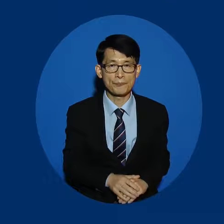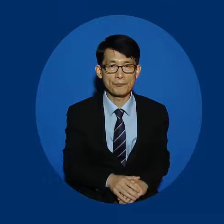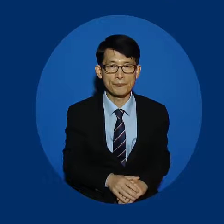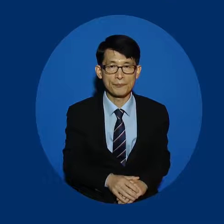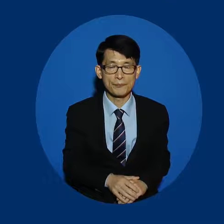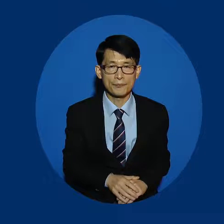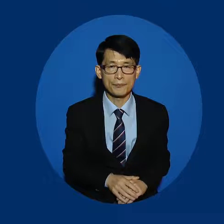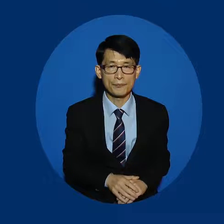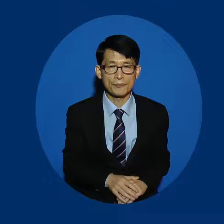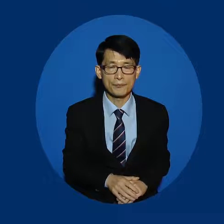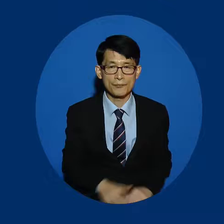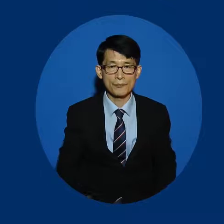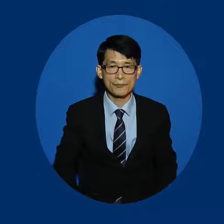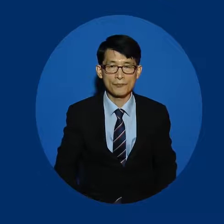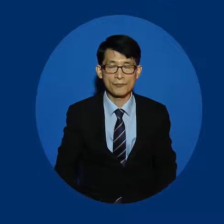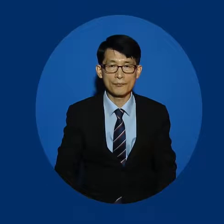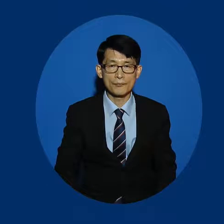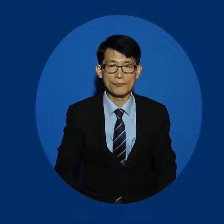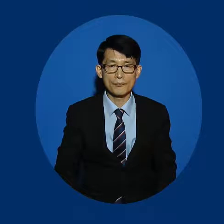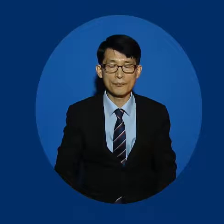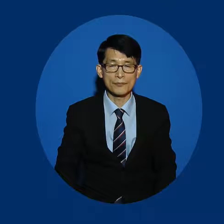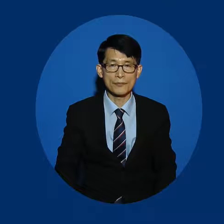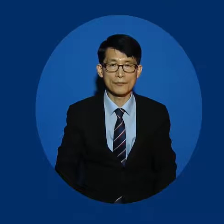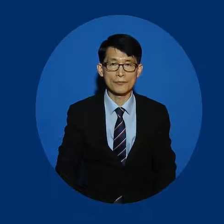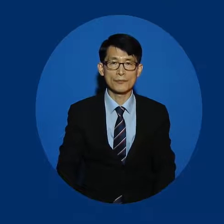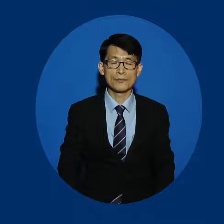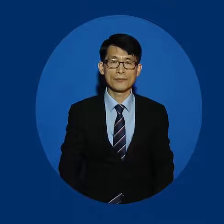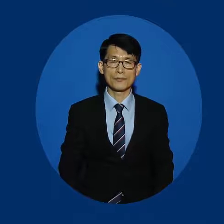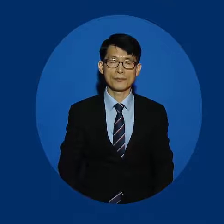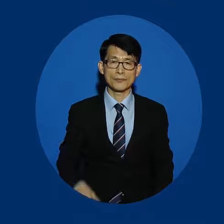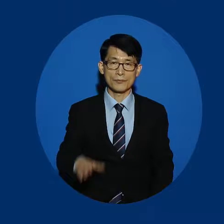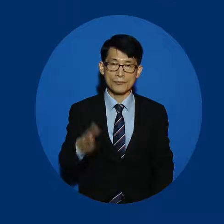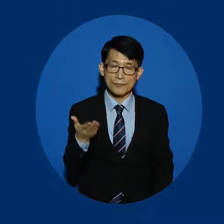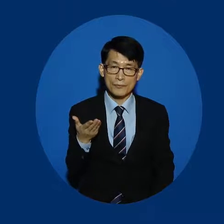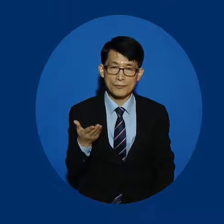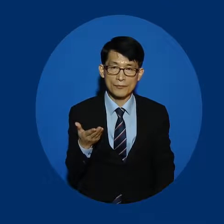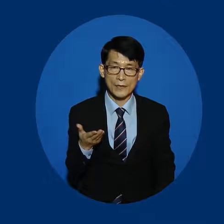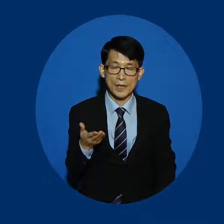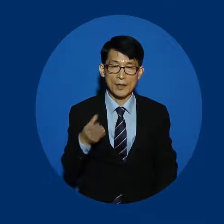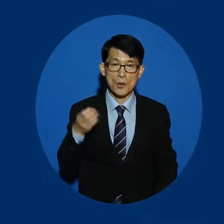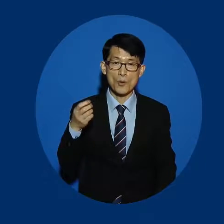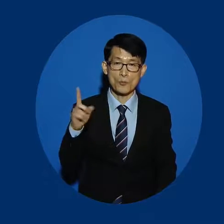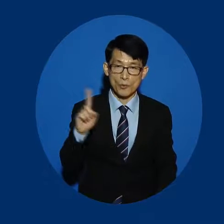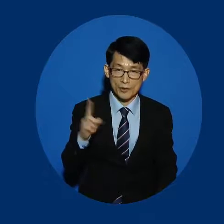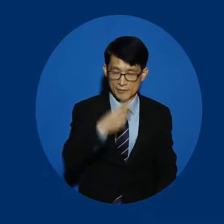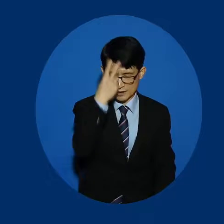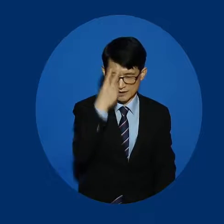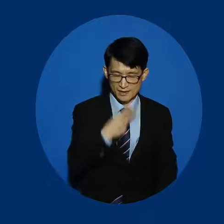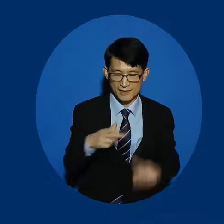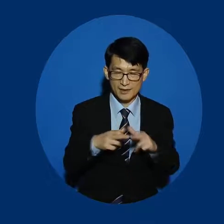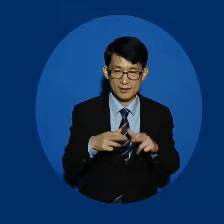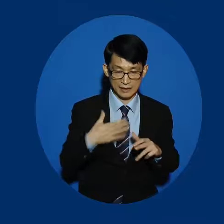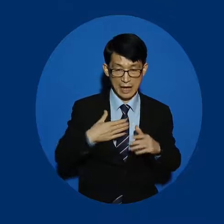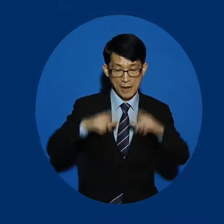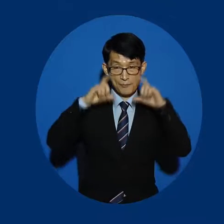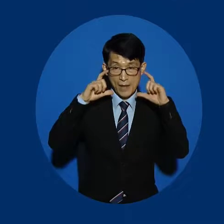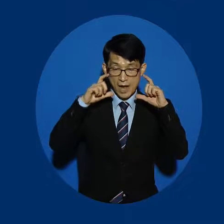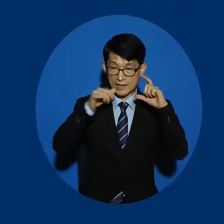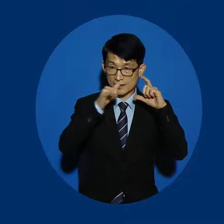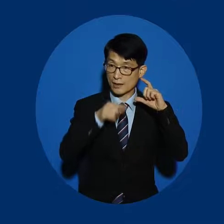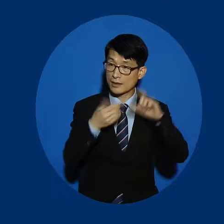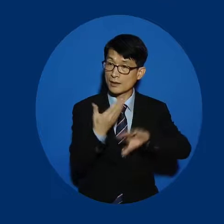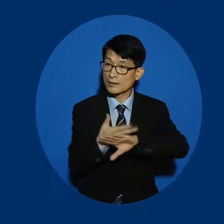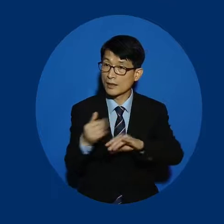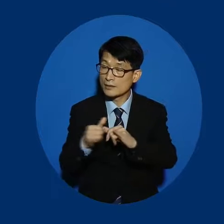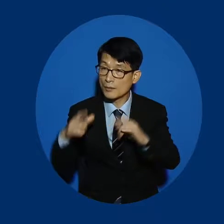다 마스크 꼈는데 혹시 내가 안 보이는데 상대방이 마스크 안 끼면 어떡하나, 그런 불안감이 있어서 안 나간다. 대중교통 특히 안